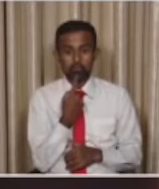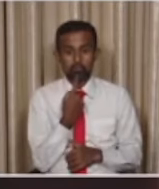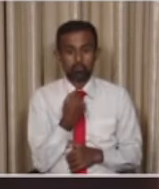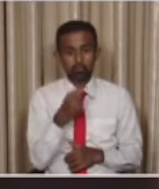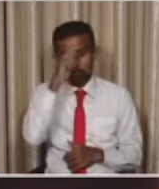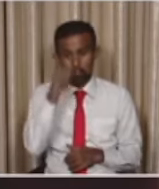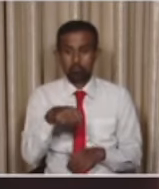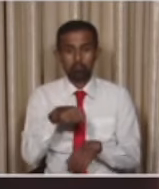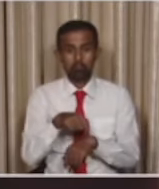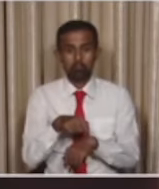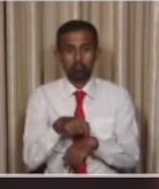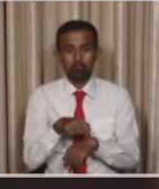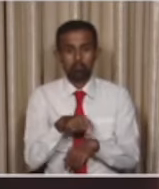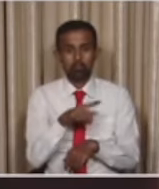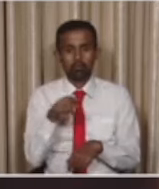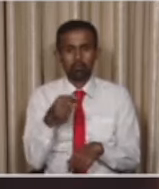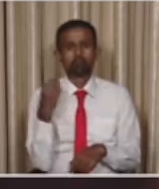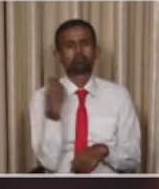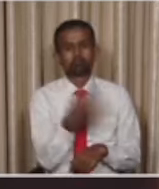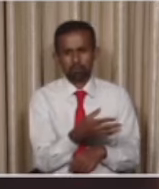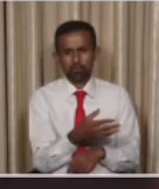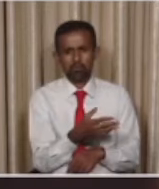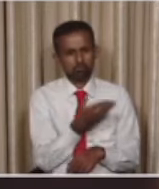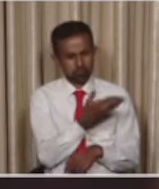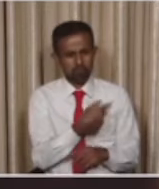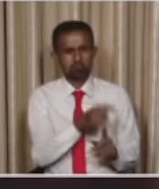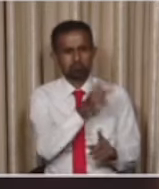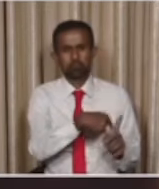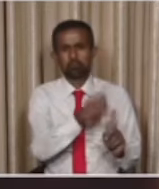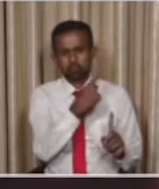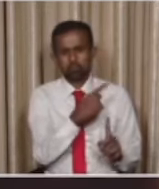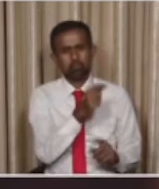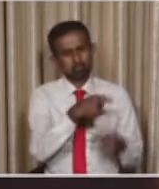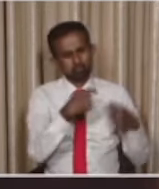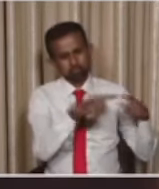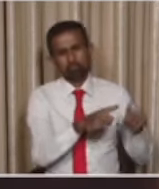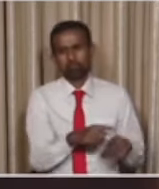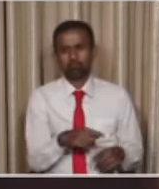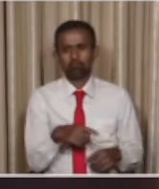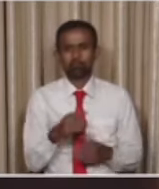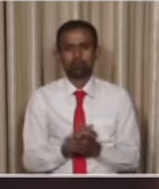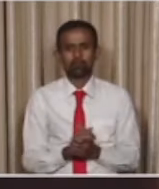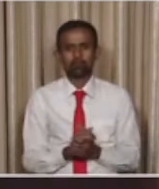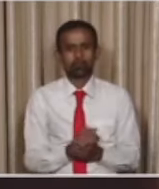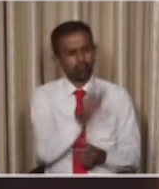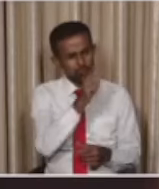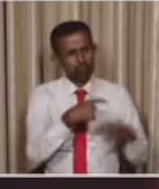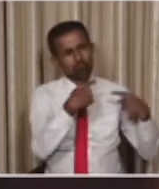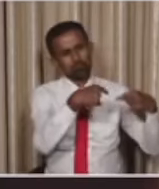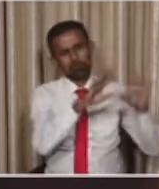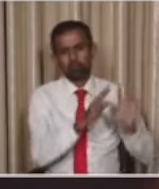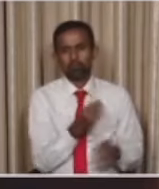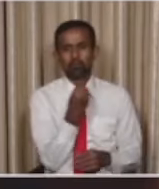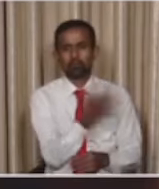මේ සැරින් මොකද කරන්නේ? කාට දෙන්නද මං? මේ මිනිහානි මේක ගොඩ දැම්මේ. මේ මිනිහට දෙන්න නැතුව කාට දෙන්නද? මේ මිනිහම දීලා නිකන් ඉමු